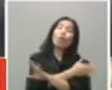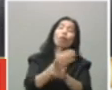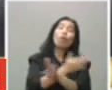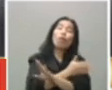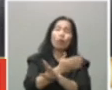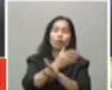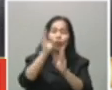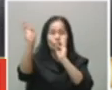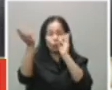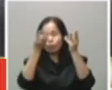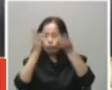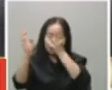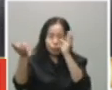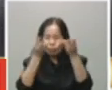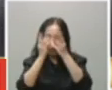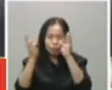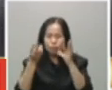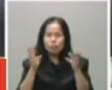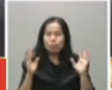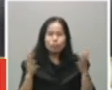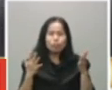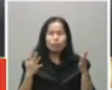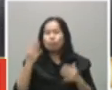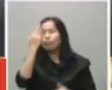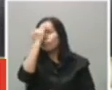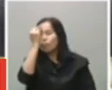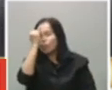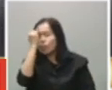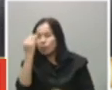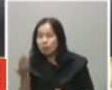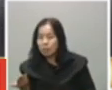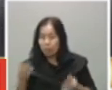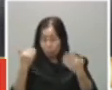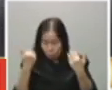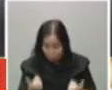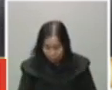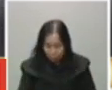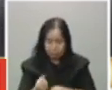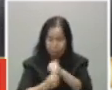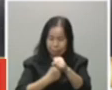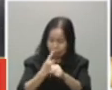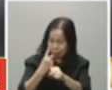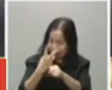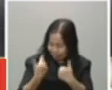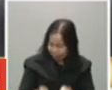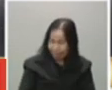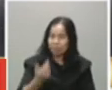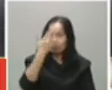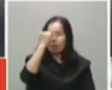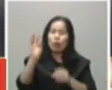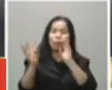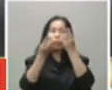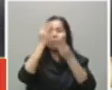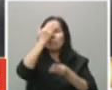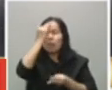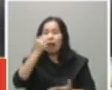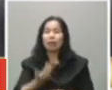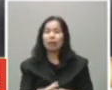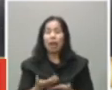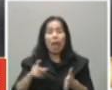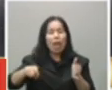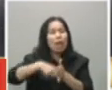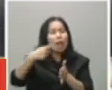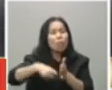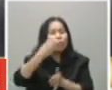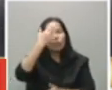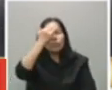ครับมันไม่เกิดแล้วมันเพิ่งมามีไม่กี่ปีนี้แล้วสาเหตุสำคัญที่มันมีฝุ่นพิ